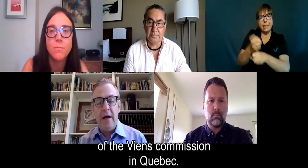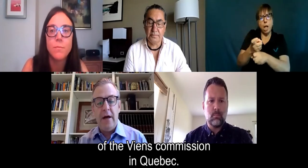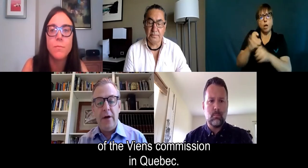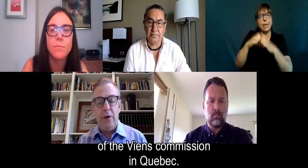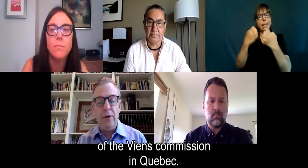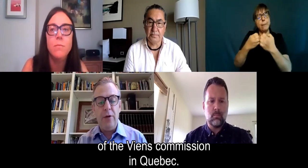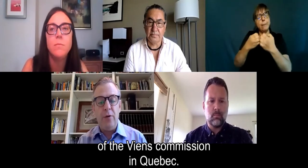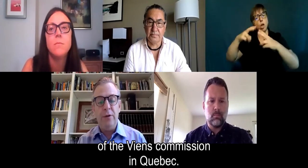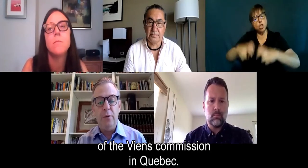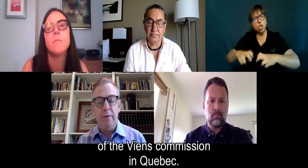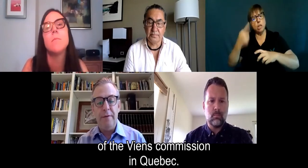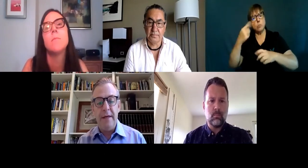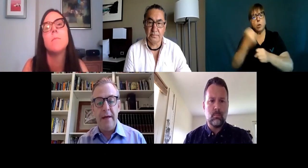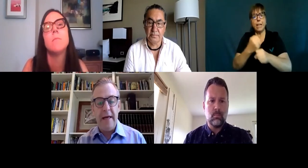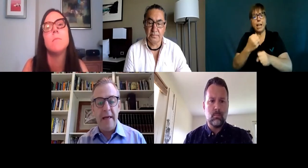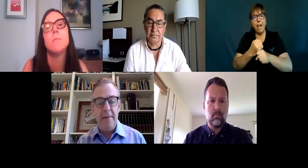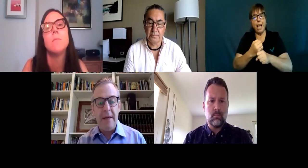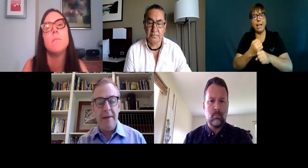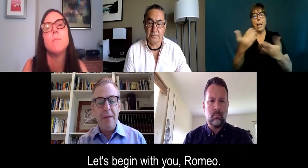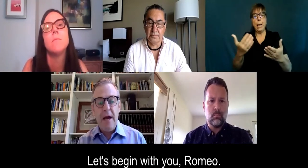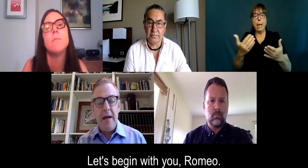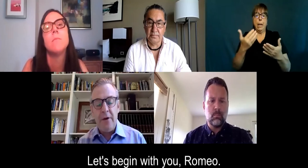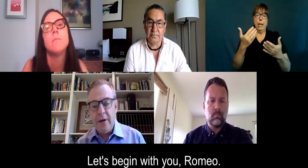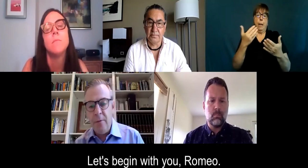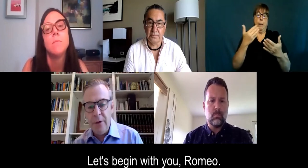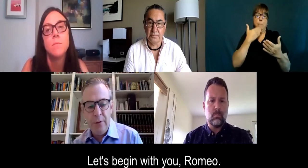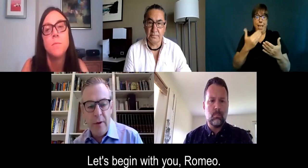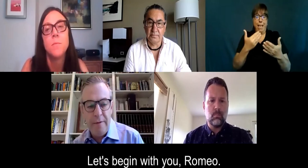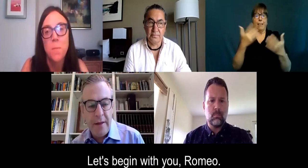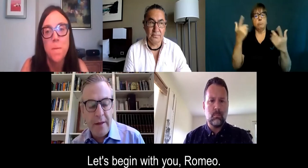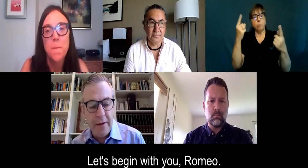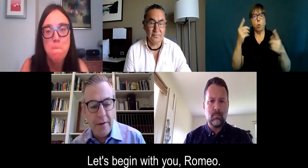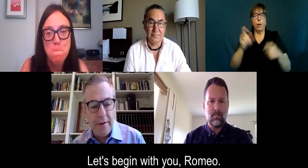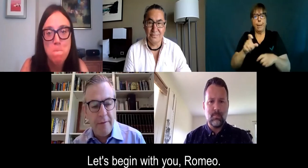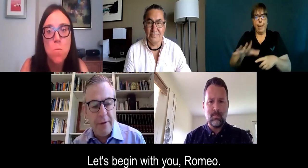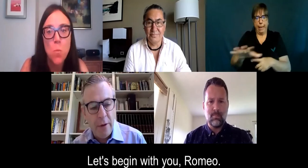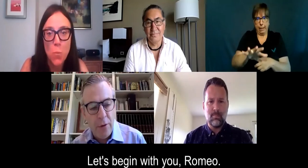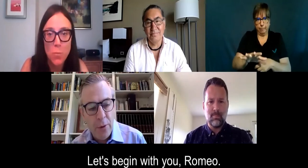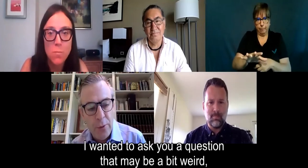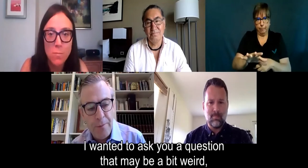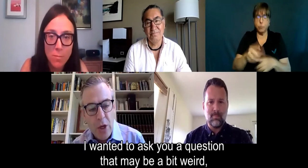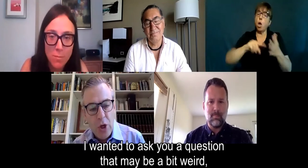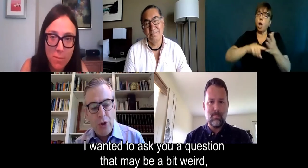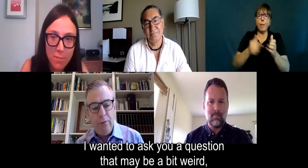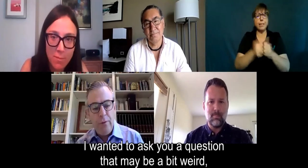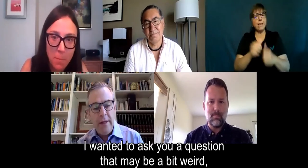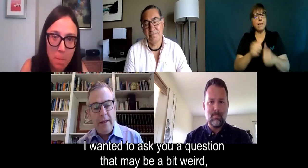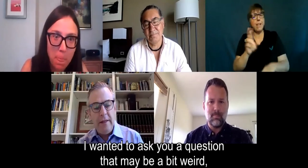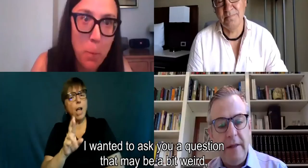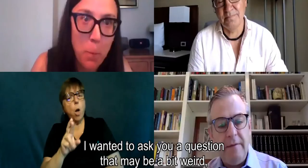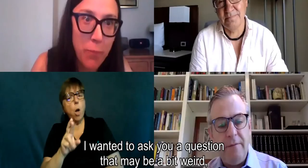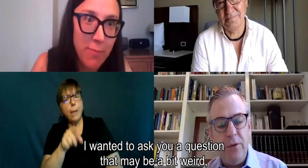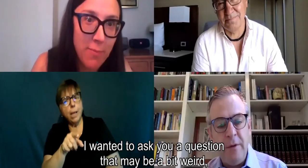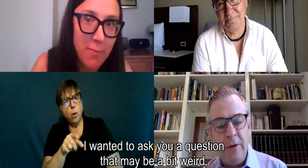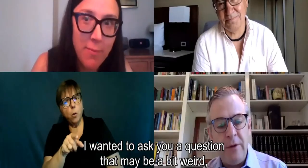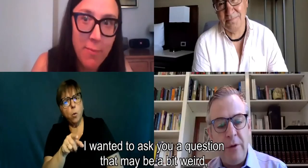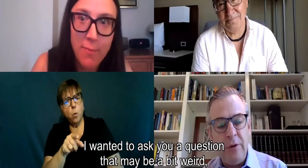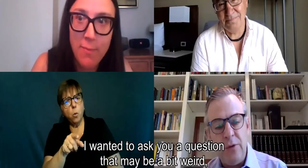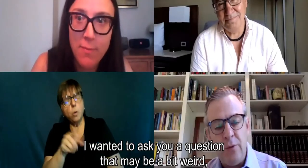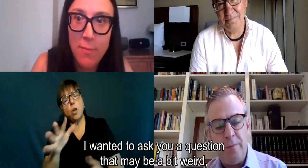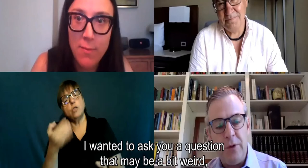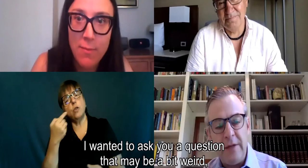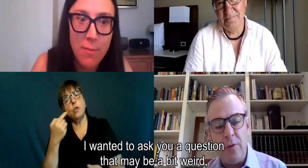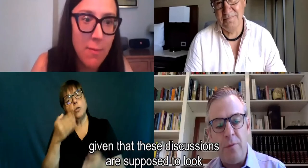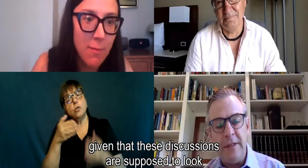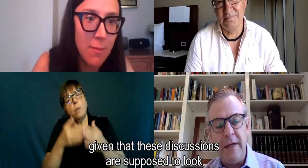de la Commission liée à Québec. Alors, commençons avec toi Roméo. Je voulais vous demander une question